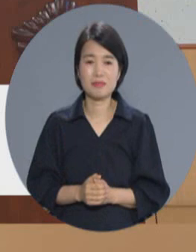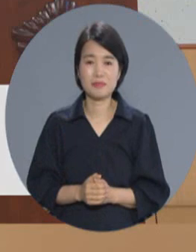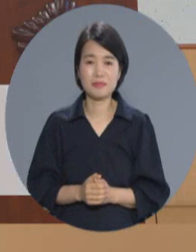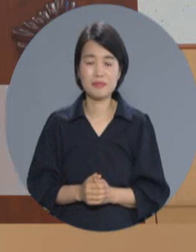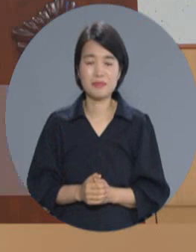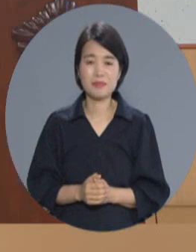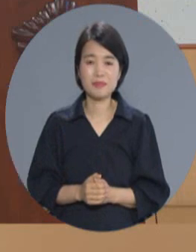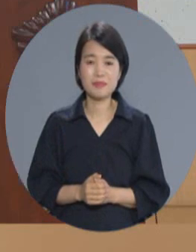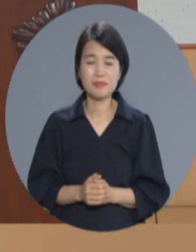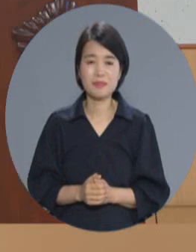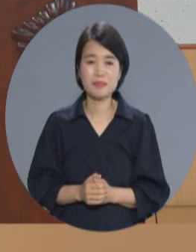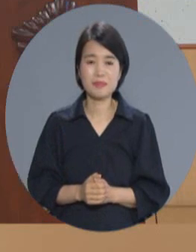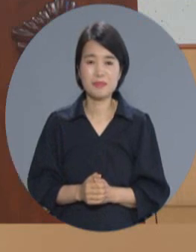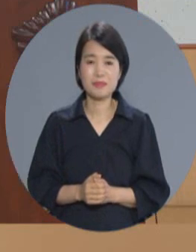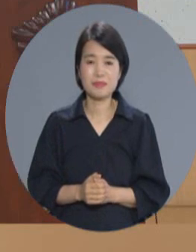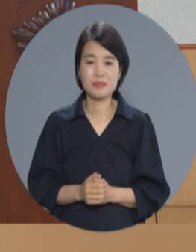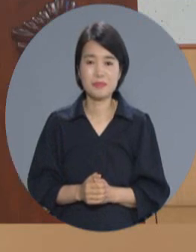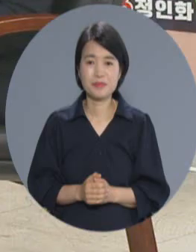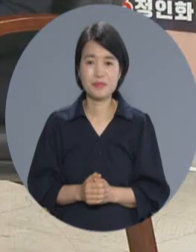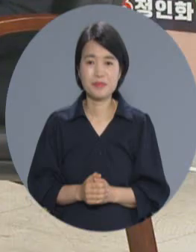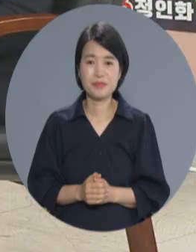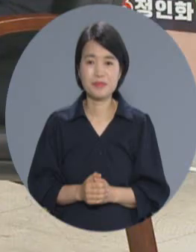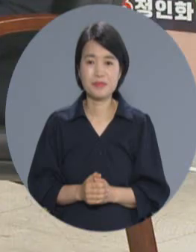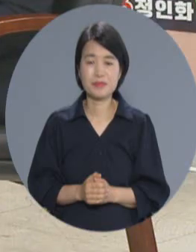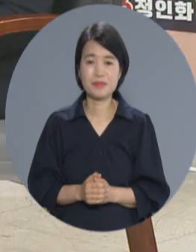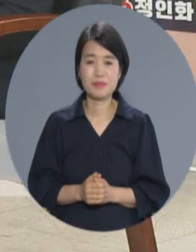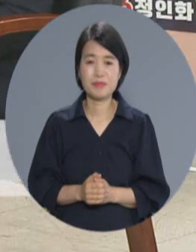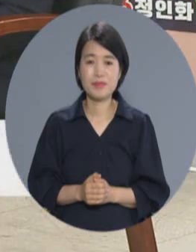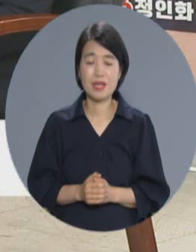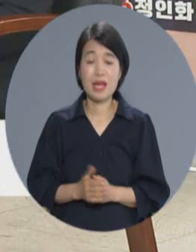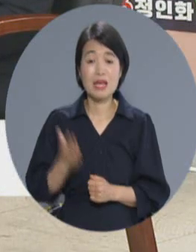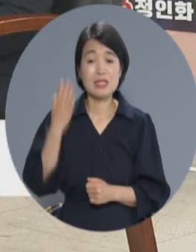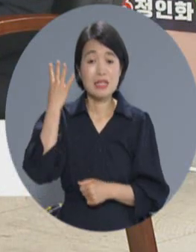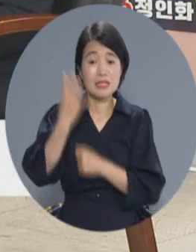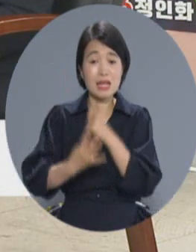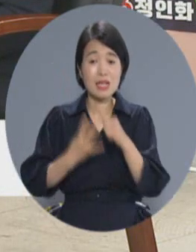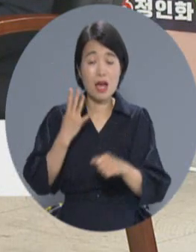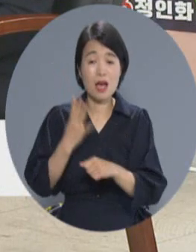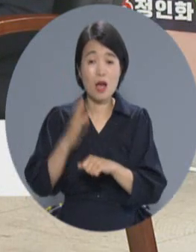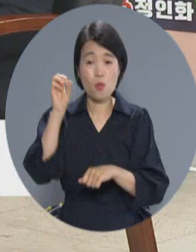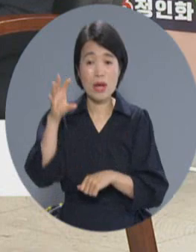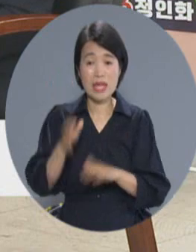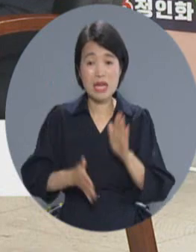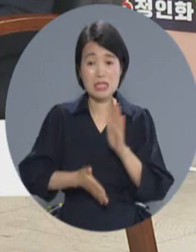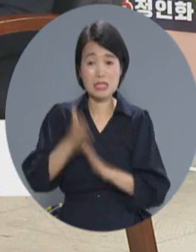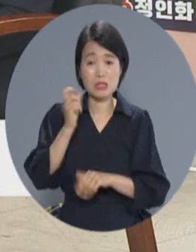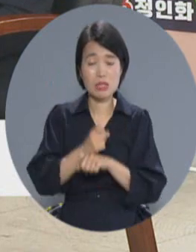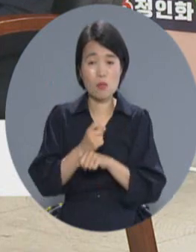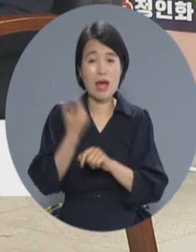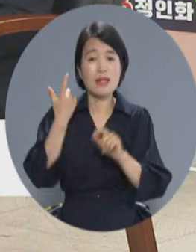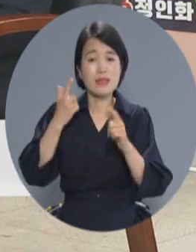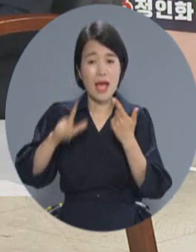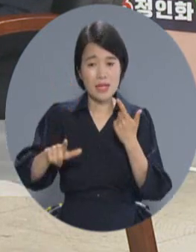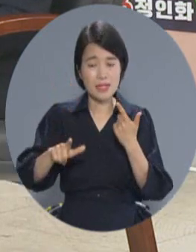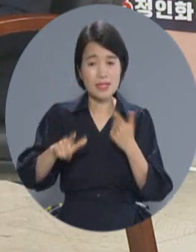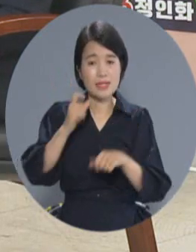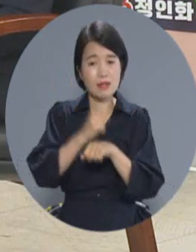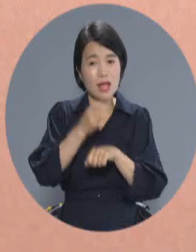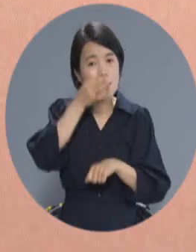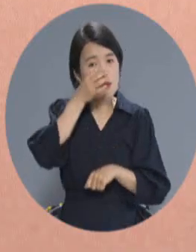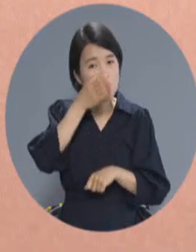프레임 아닌가 이렇게 생각을 합니다. 지난 4년간의 광양시정과는 이렇게 다른 시정을 펼쳐